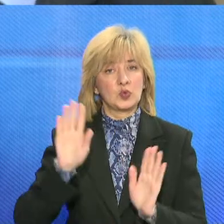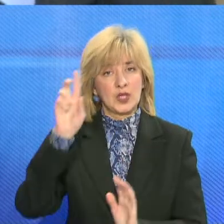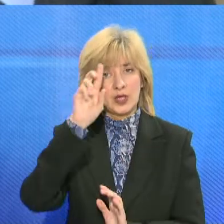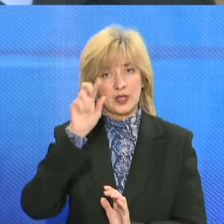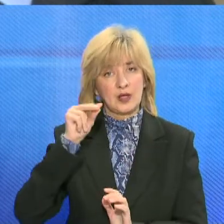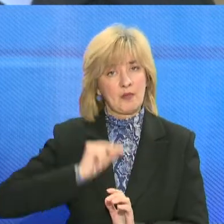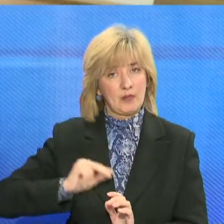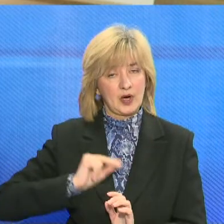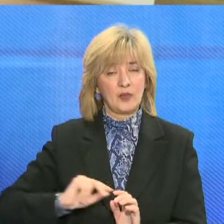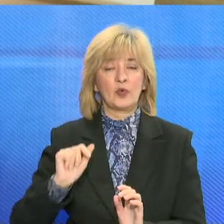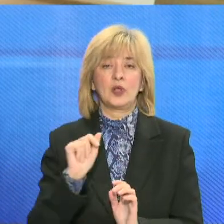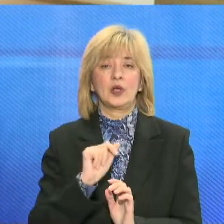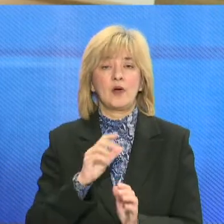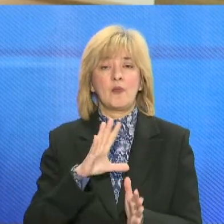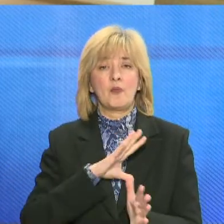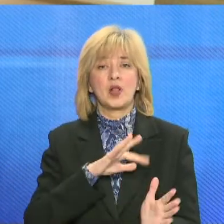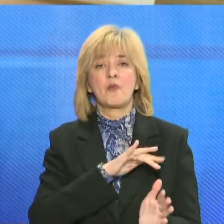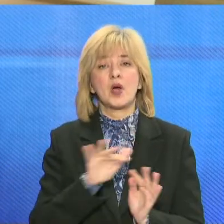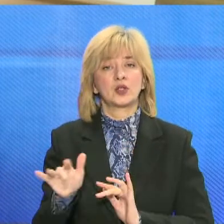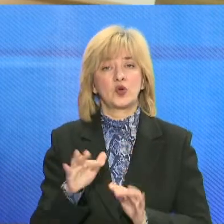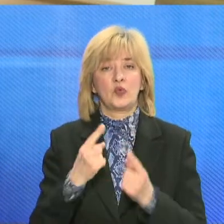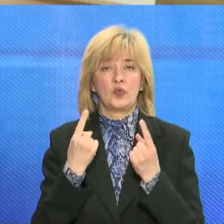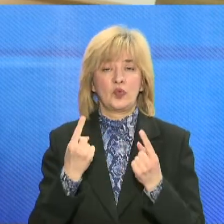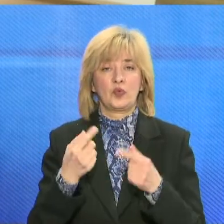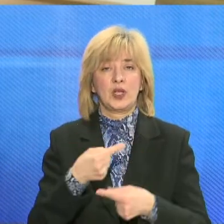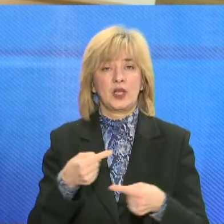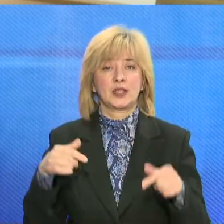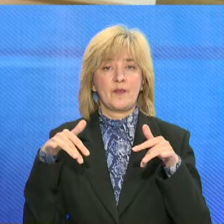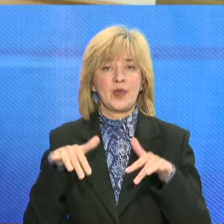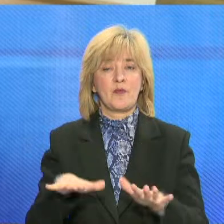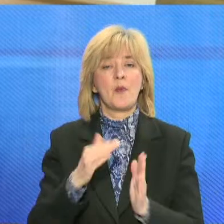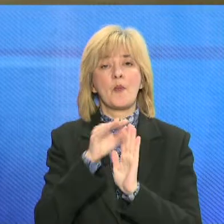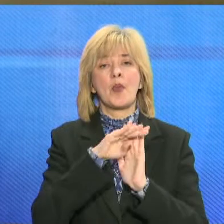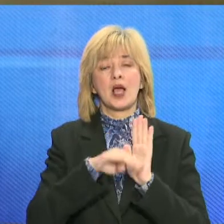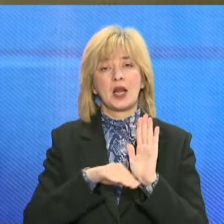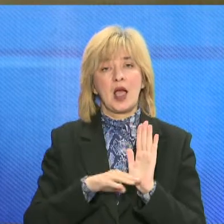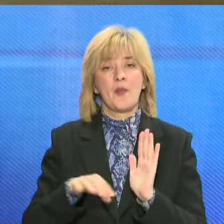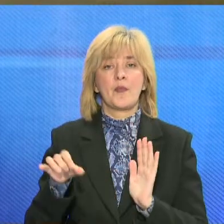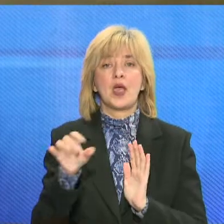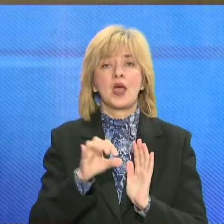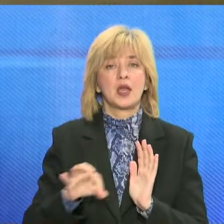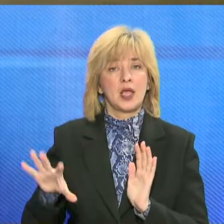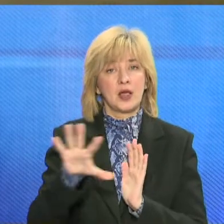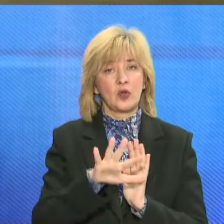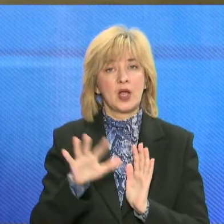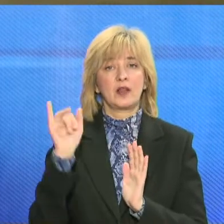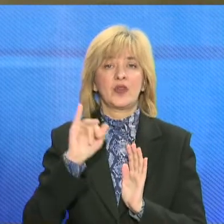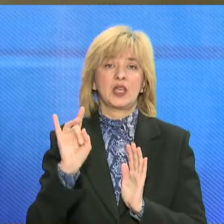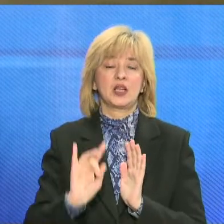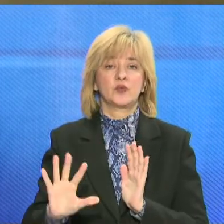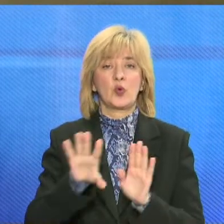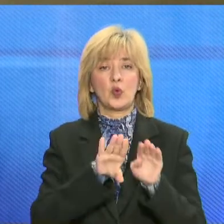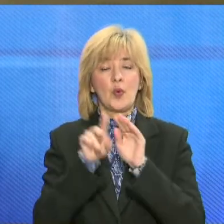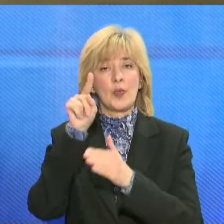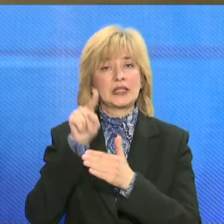са шматлікімі праектамі, канцэртамі, спектаклямі, праграмамі рэгіянальнага і рэспубліканскага ўзроўню. Прызнанне абласнога